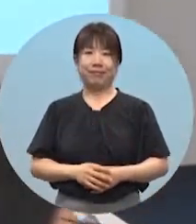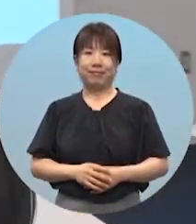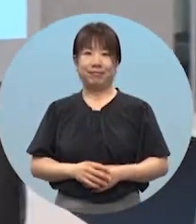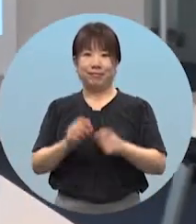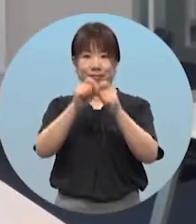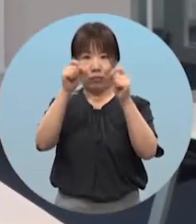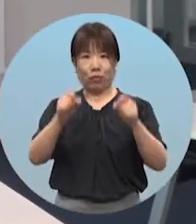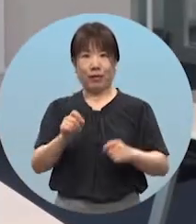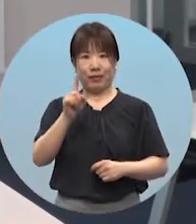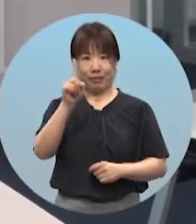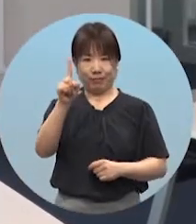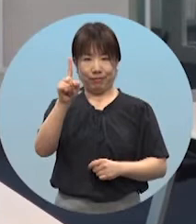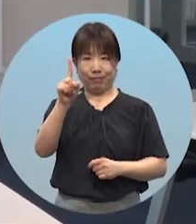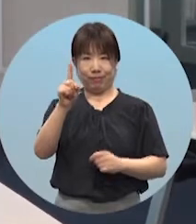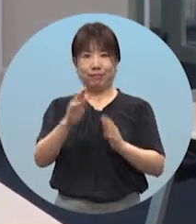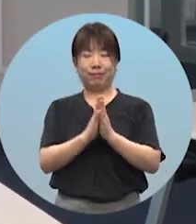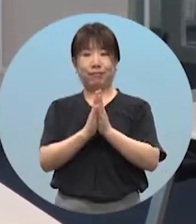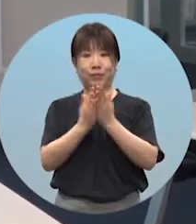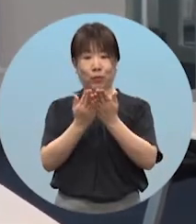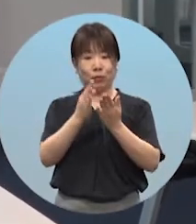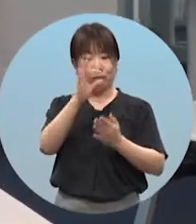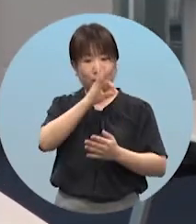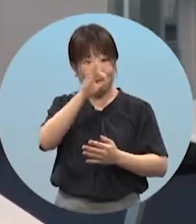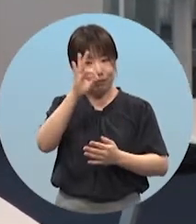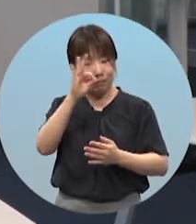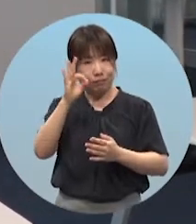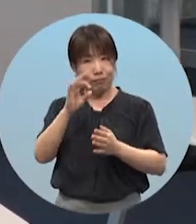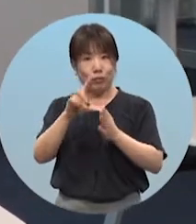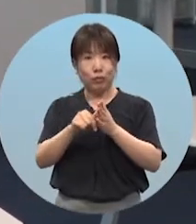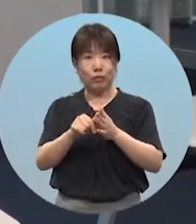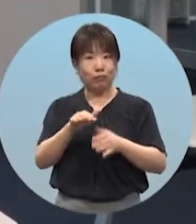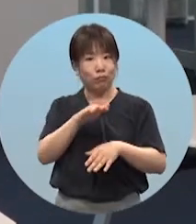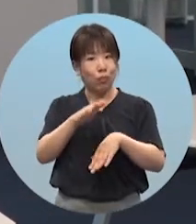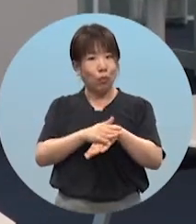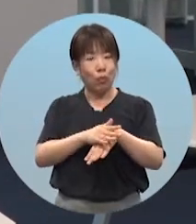本探すとき皆さんどうしてます？